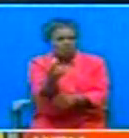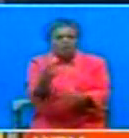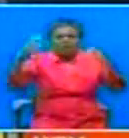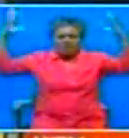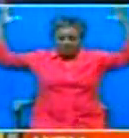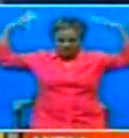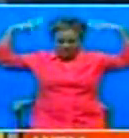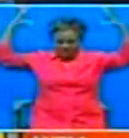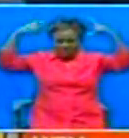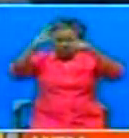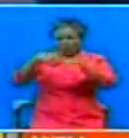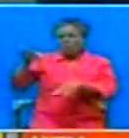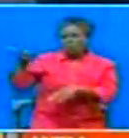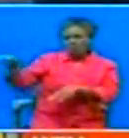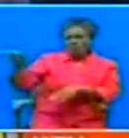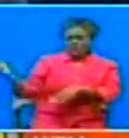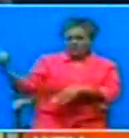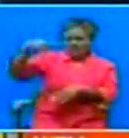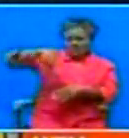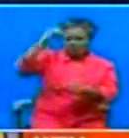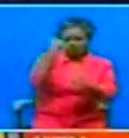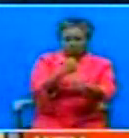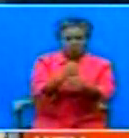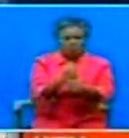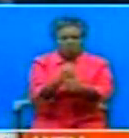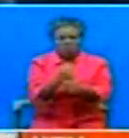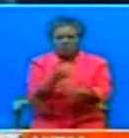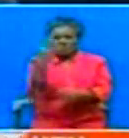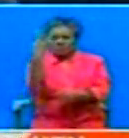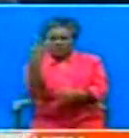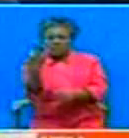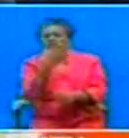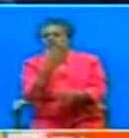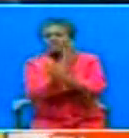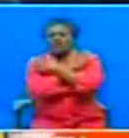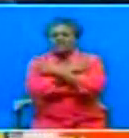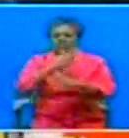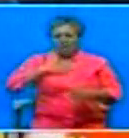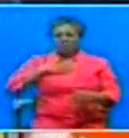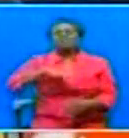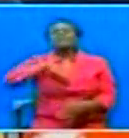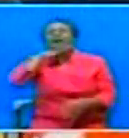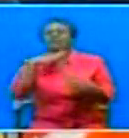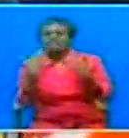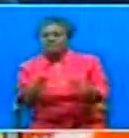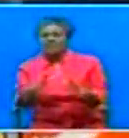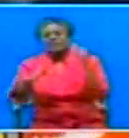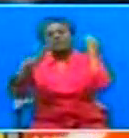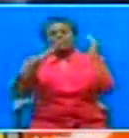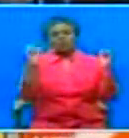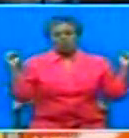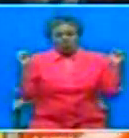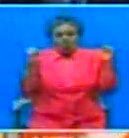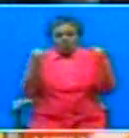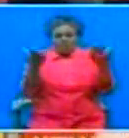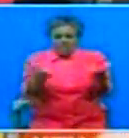Tunanyeshewa kutoka asubuhi na tunakuja kazini, at least 3 of our friends have died because of nini? Hii baridi ya kuchapu kwa tipa